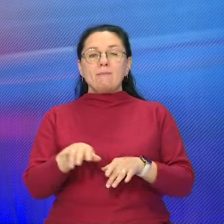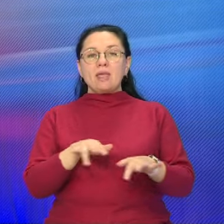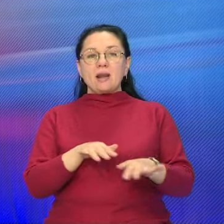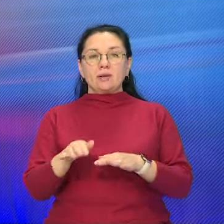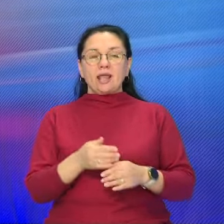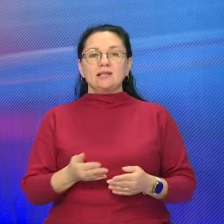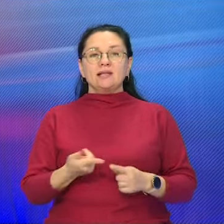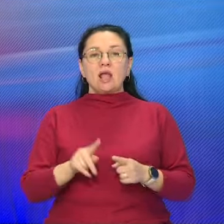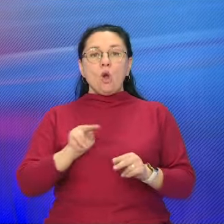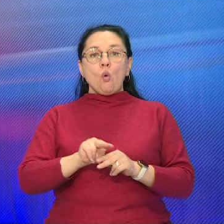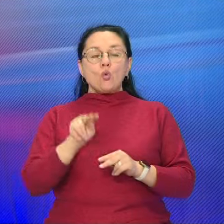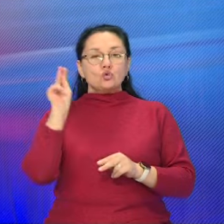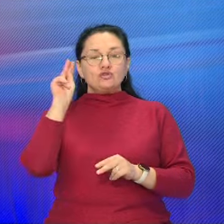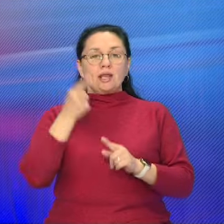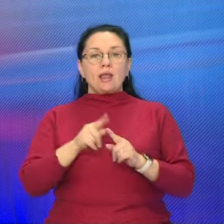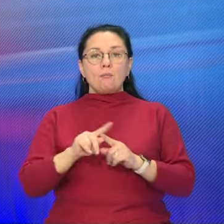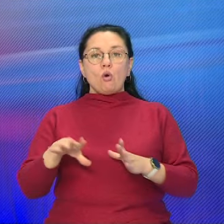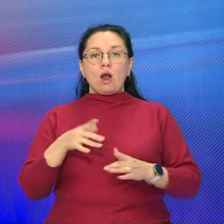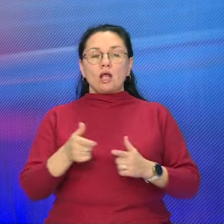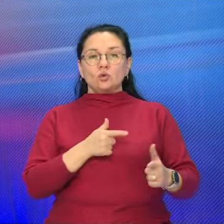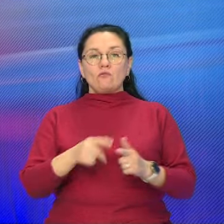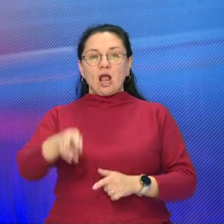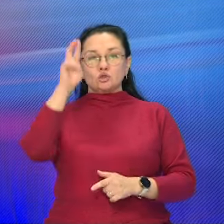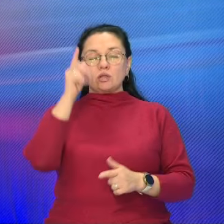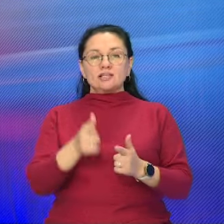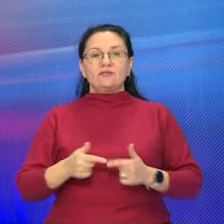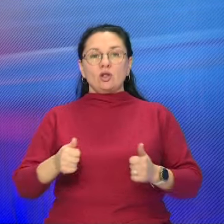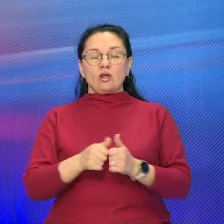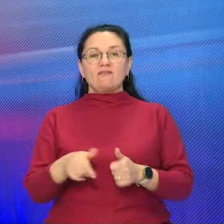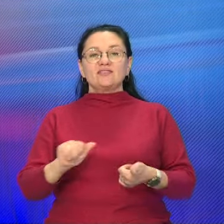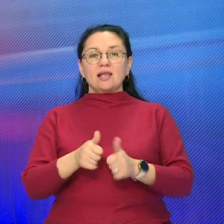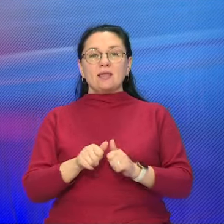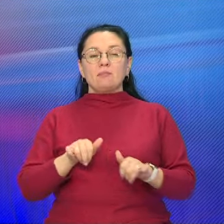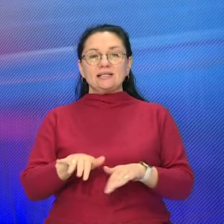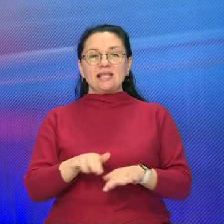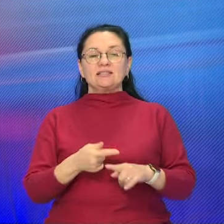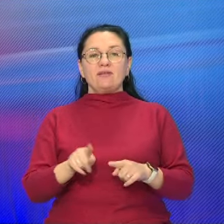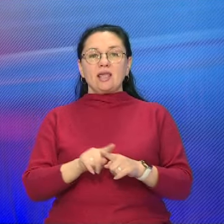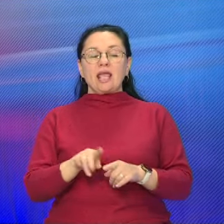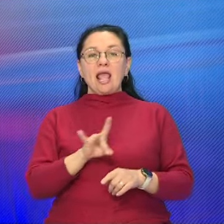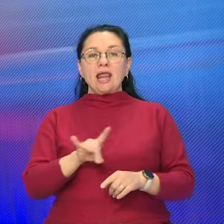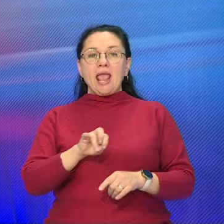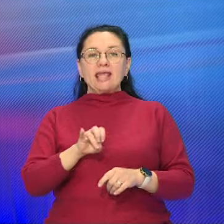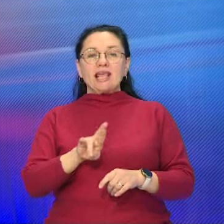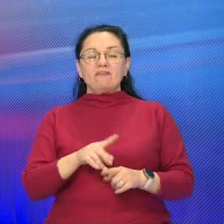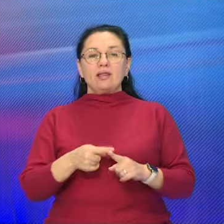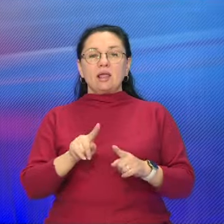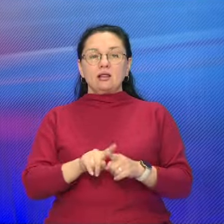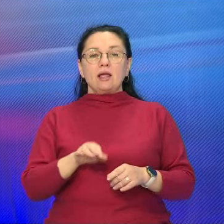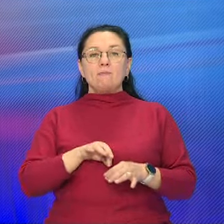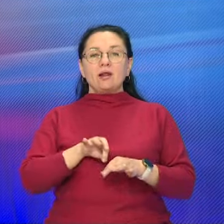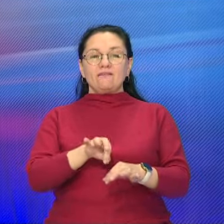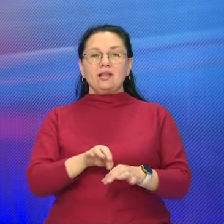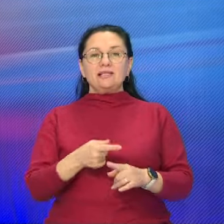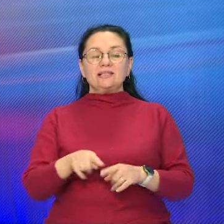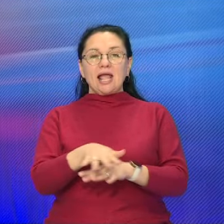мерапрыемстваў. Вучэнні па праверцы гатоўнасці дзяржаўных органаў да ўзаемадзеяння і рэагавання на акты тэрарызму прайшлі